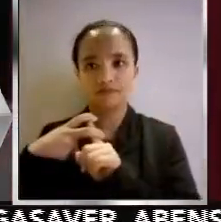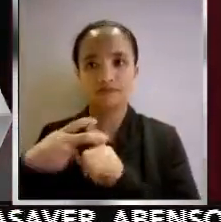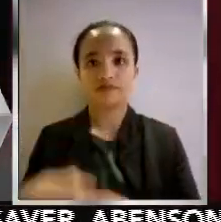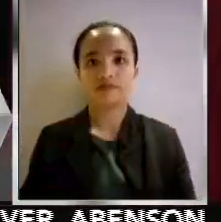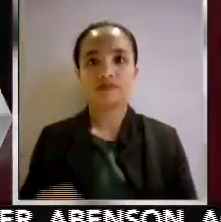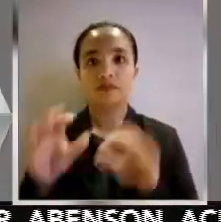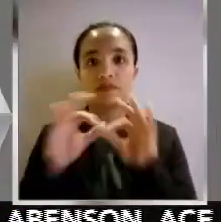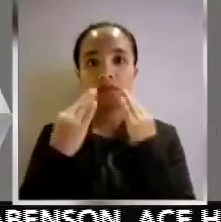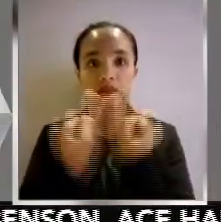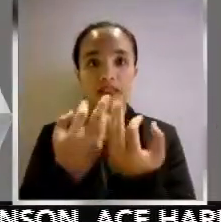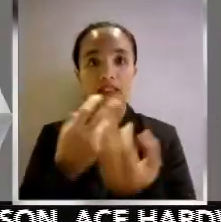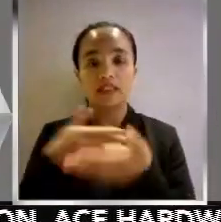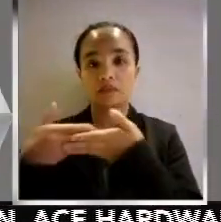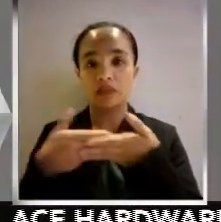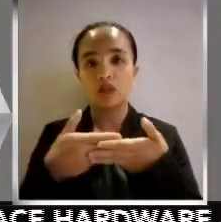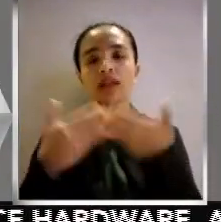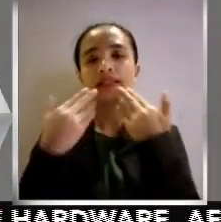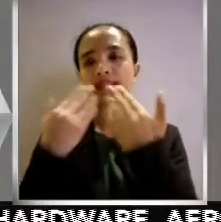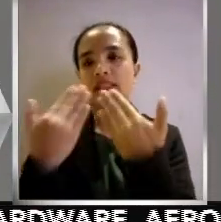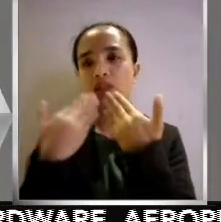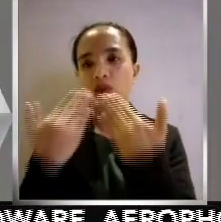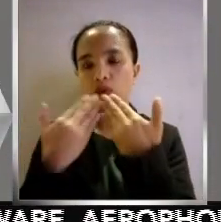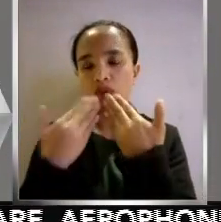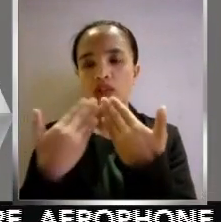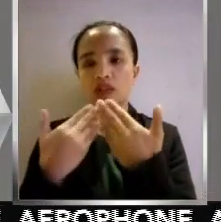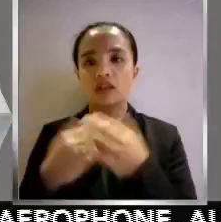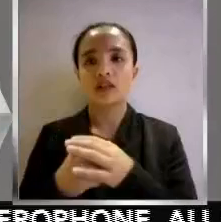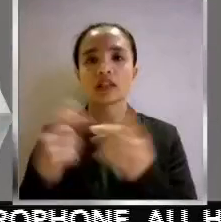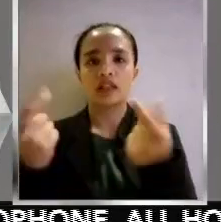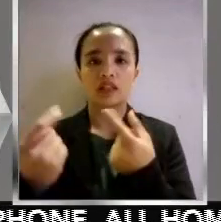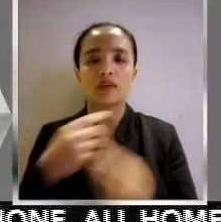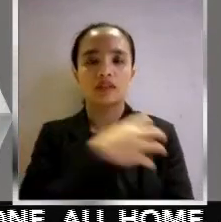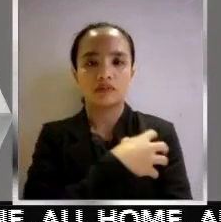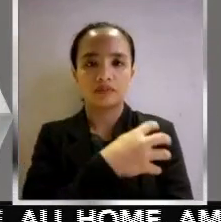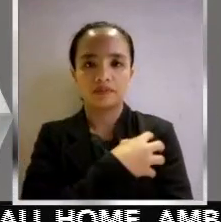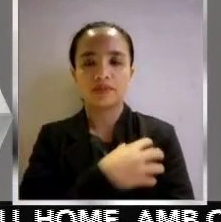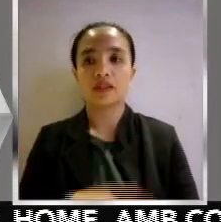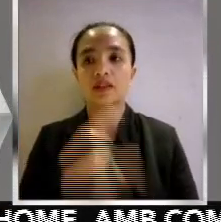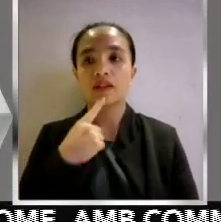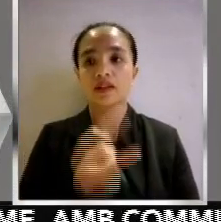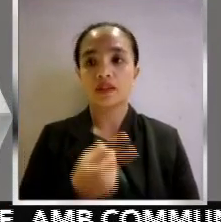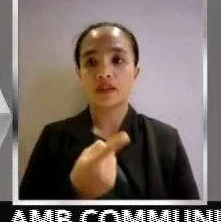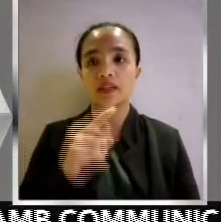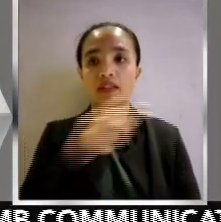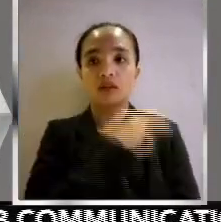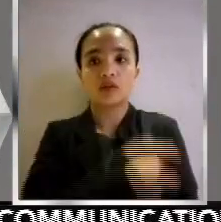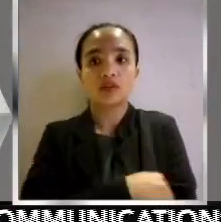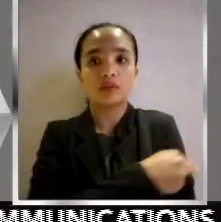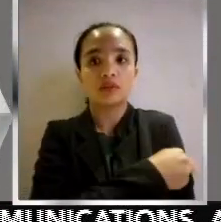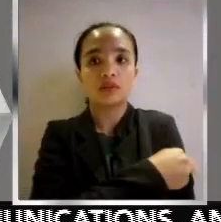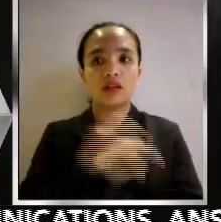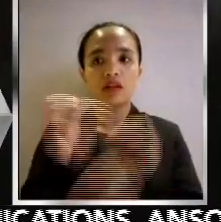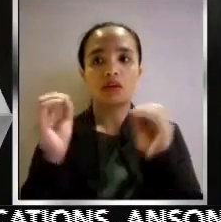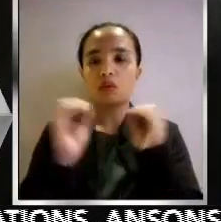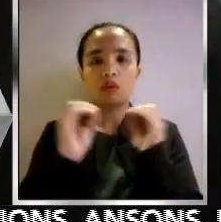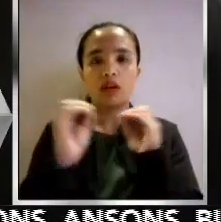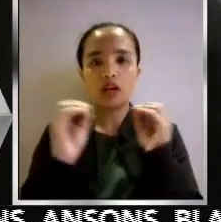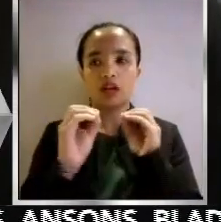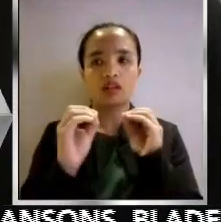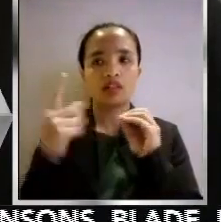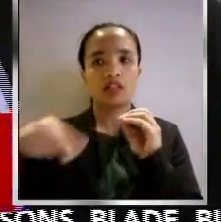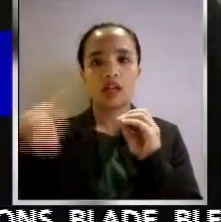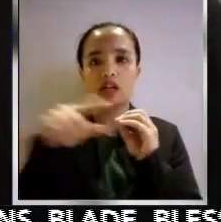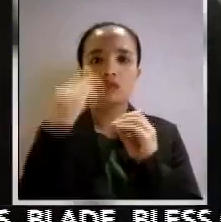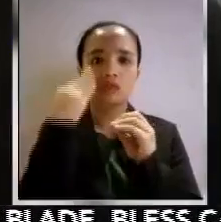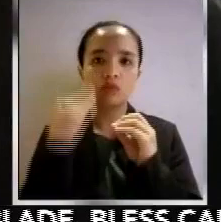sanggol sa mga hakbang na ginawa ng mga pulis. Sabi naman ng pamunuan ng ospital, wala silang naging pagkukulang. Mahigpit daw ang